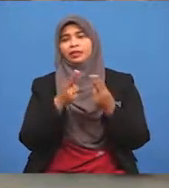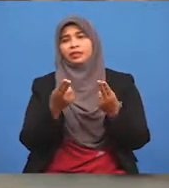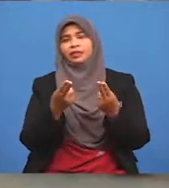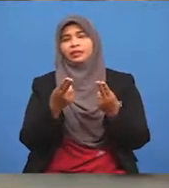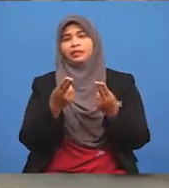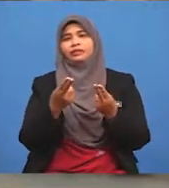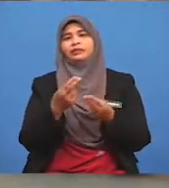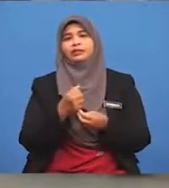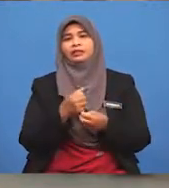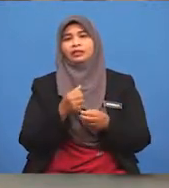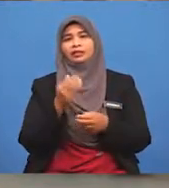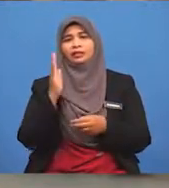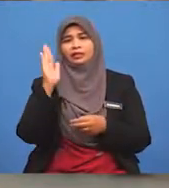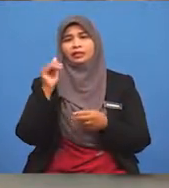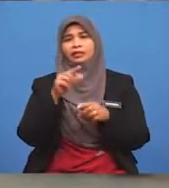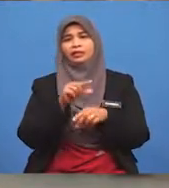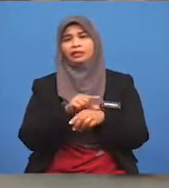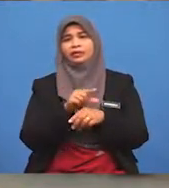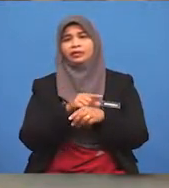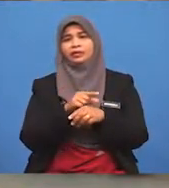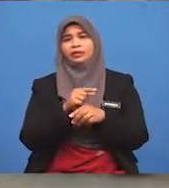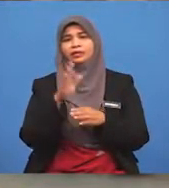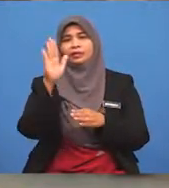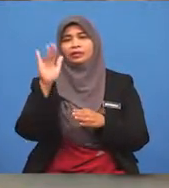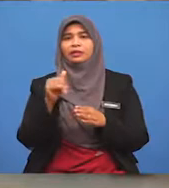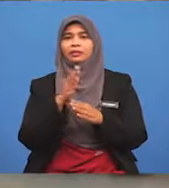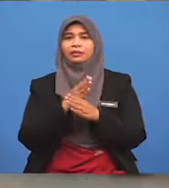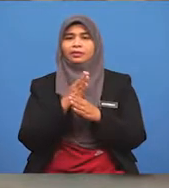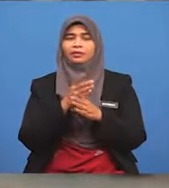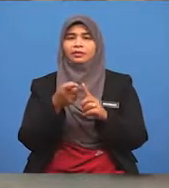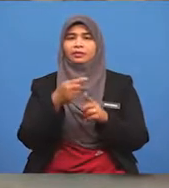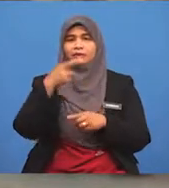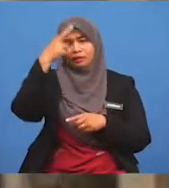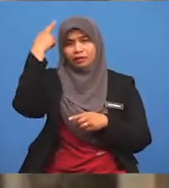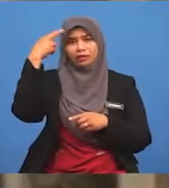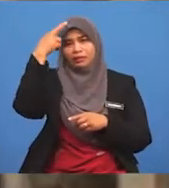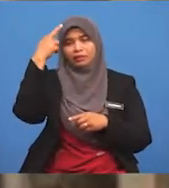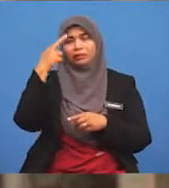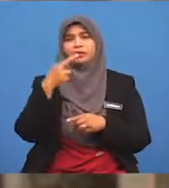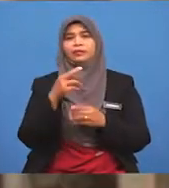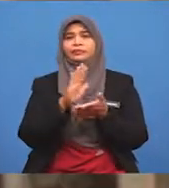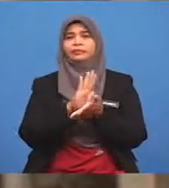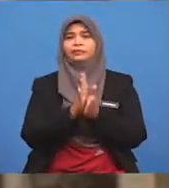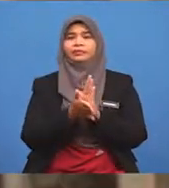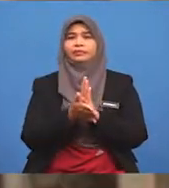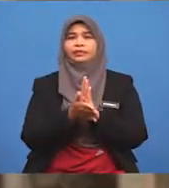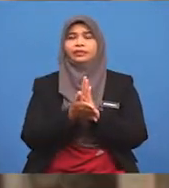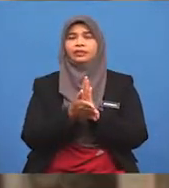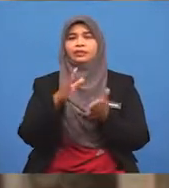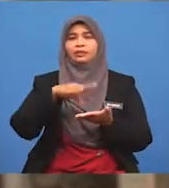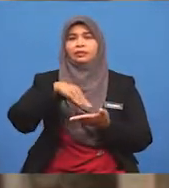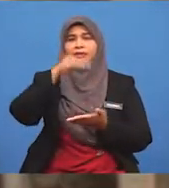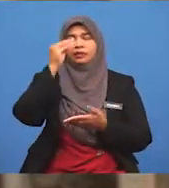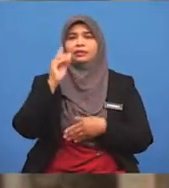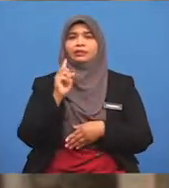yang kita gunakan benar-benar dari Rasulullah sallallahu alaihi wasallam. Jadi, pengajian kita pada